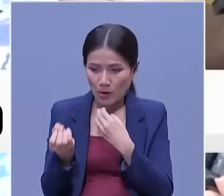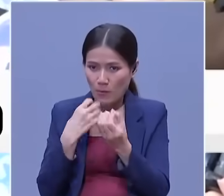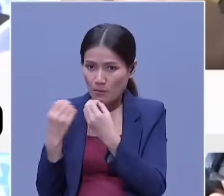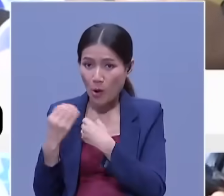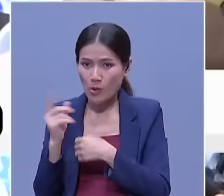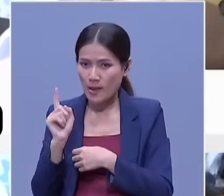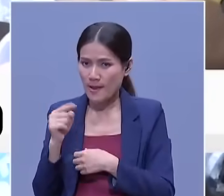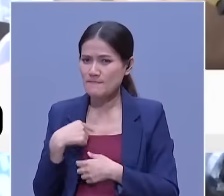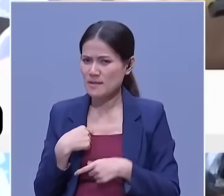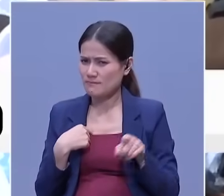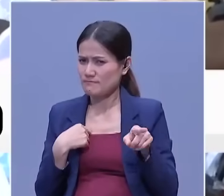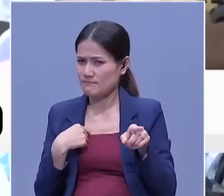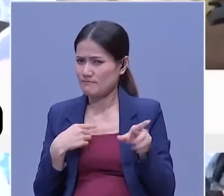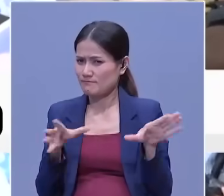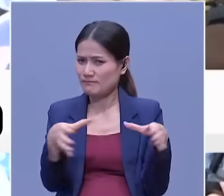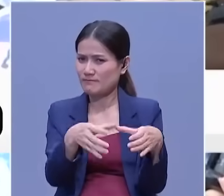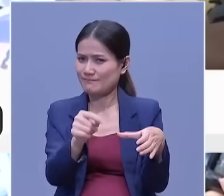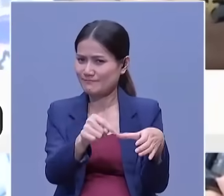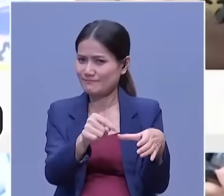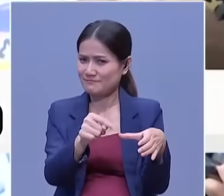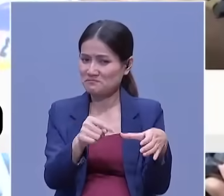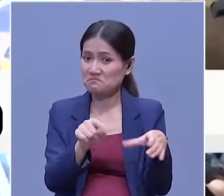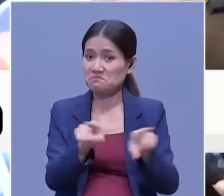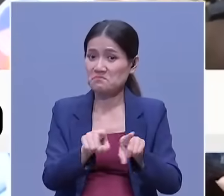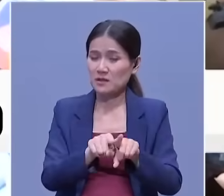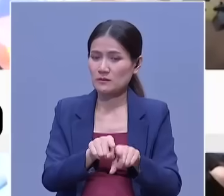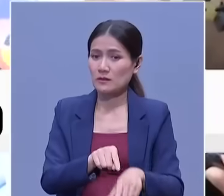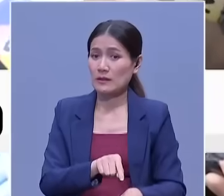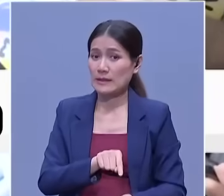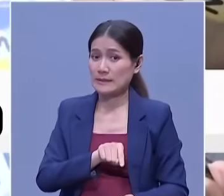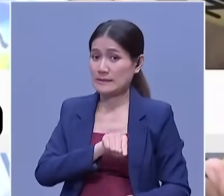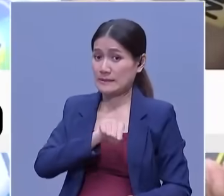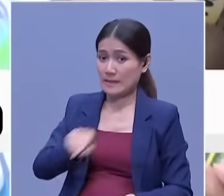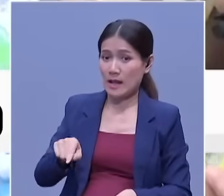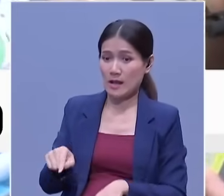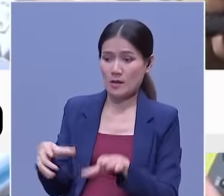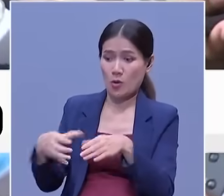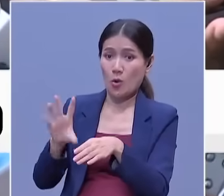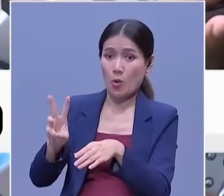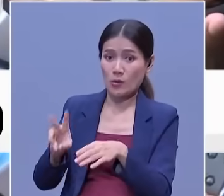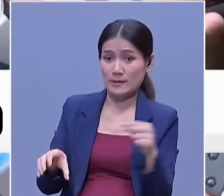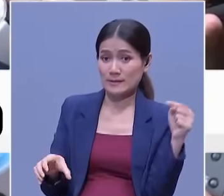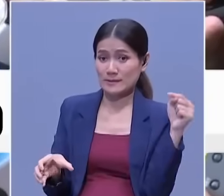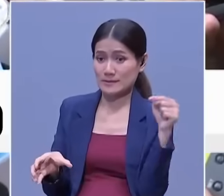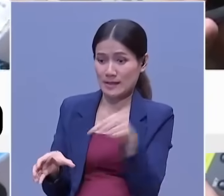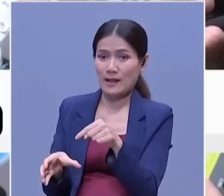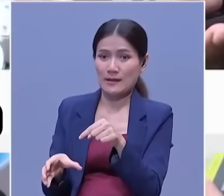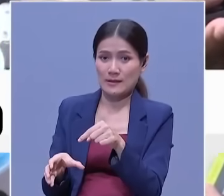ลุ่มบุคคลนะครับที่มีพฤติการในการสั่งให้คนกลุ่มแรกที่เราจับมาในเบื้องต้นเมื่อสัปดาห์ก่อนนะ